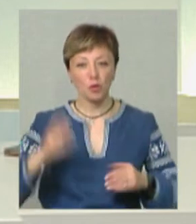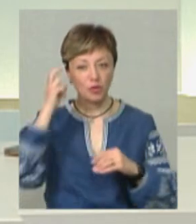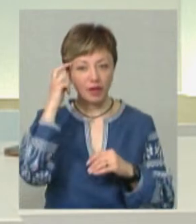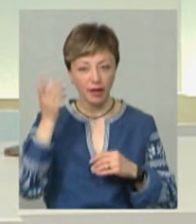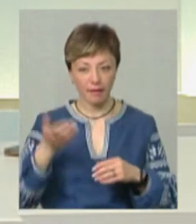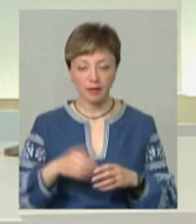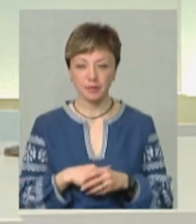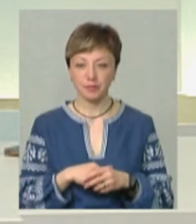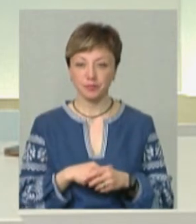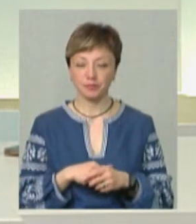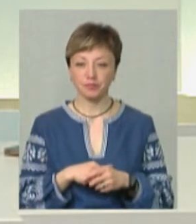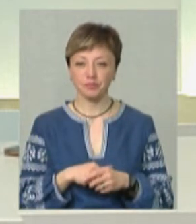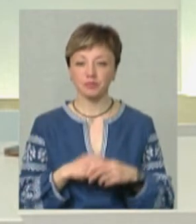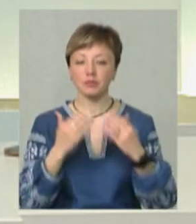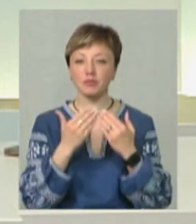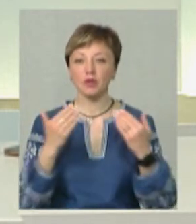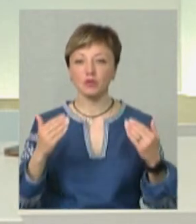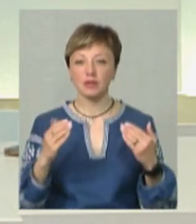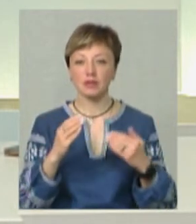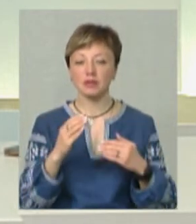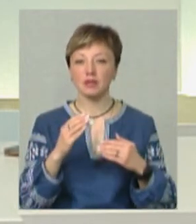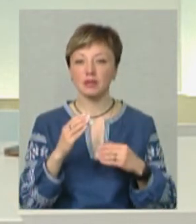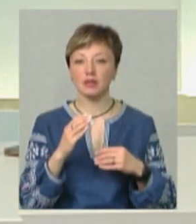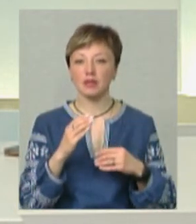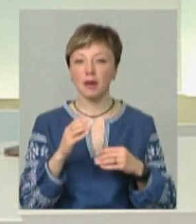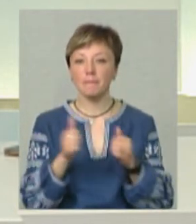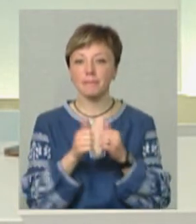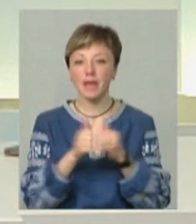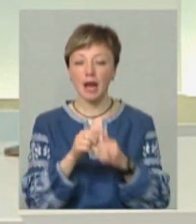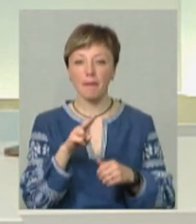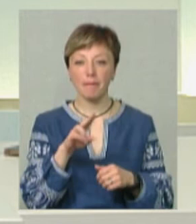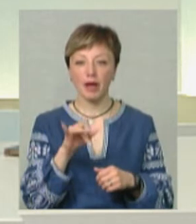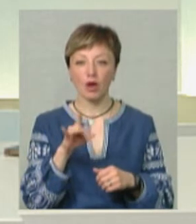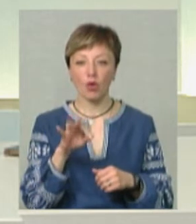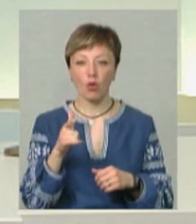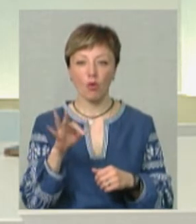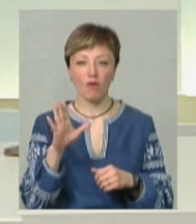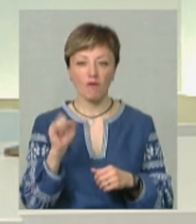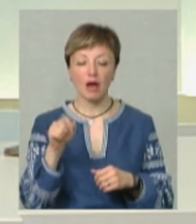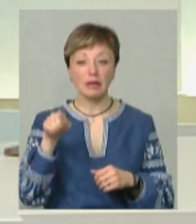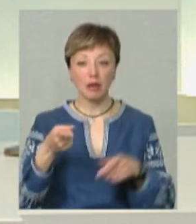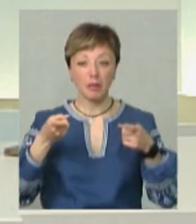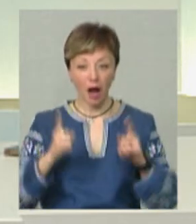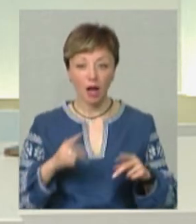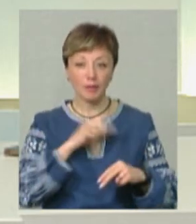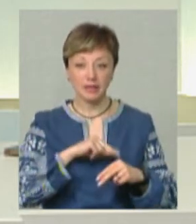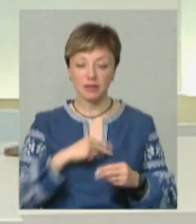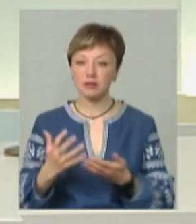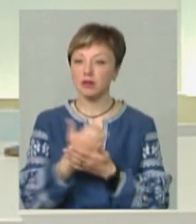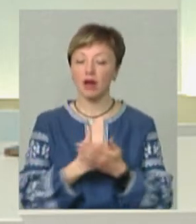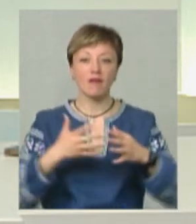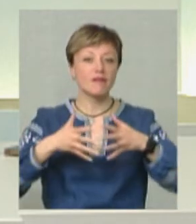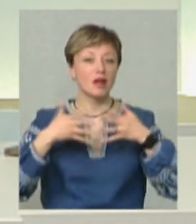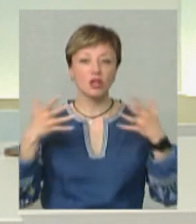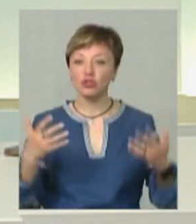Києві, музей «Скансер» під Пирогом. Тому що там реально працівники зібрали